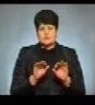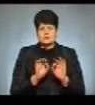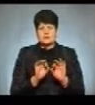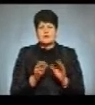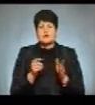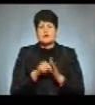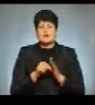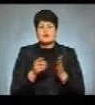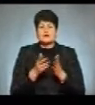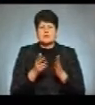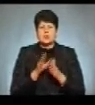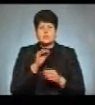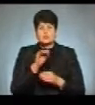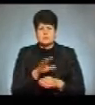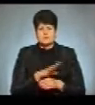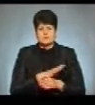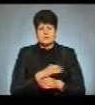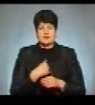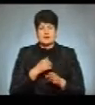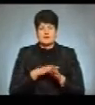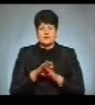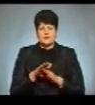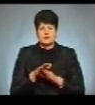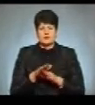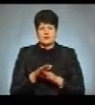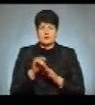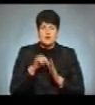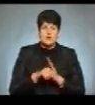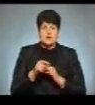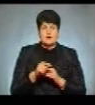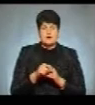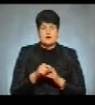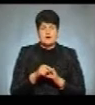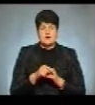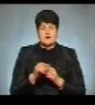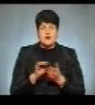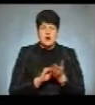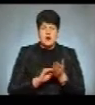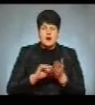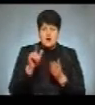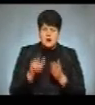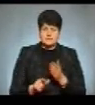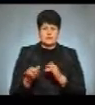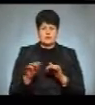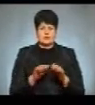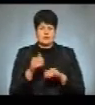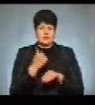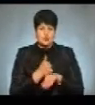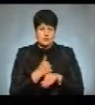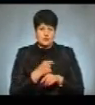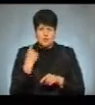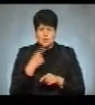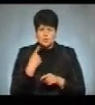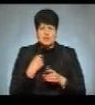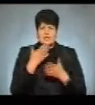яких персонажів озвучували. Я виконував роль і автора, і дієву особу, одну з головних. Я